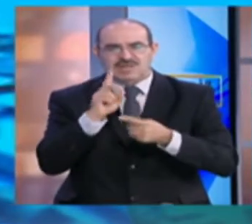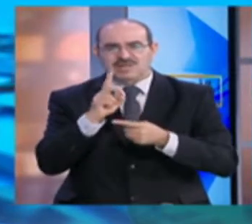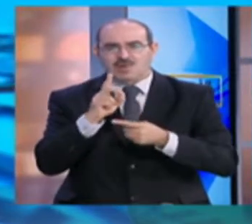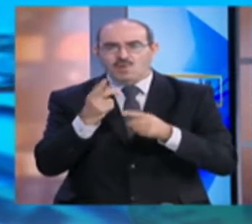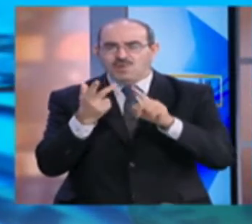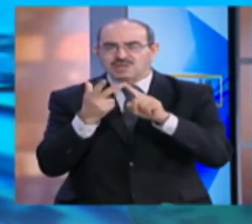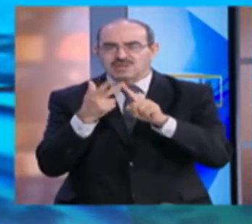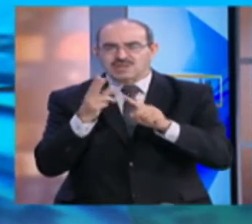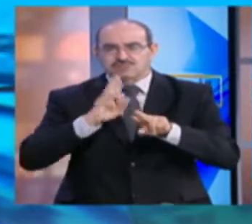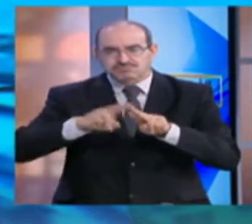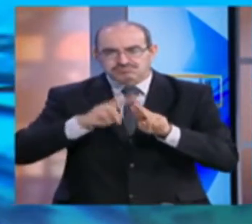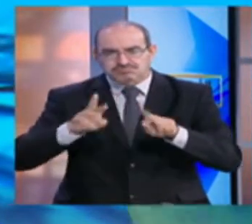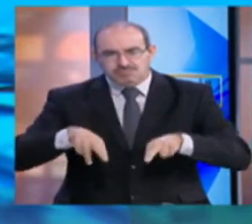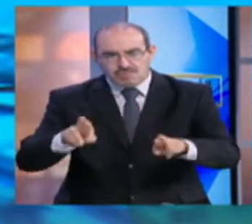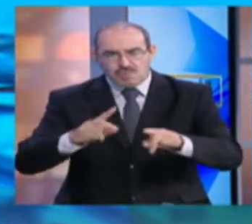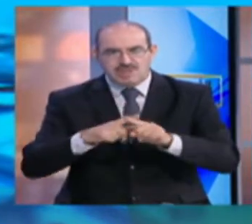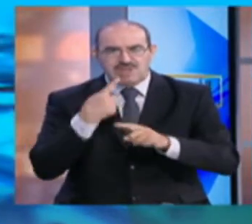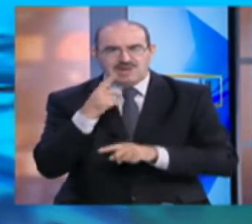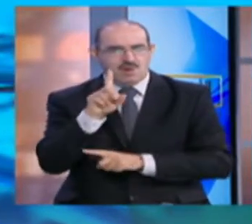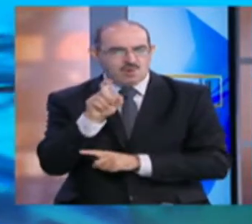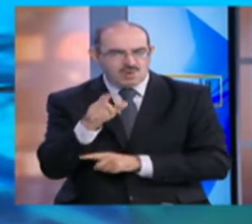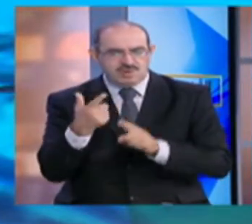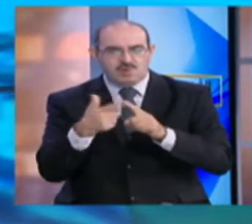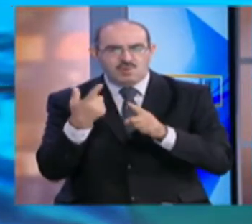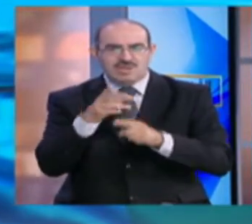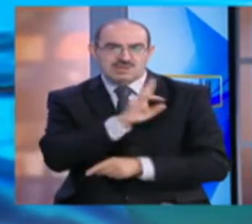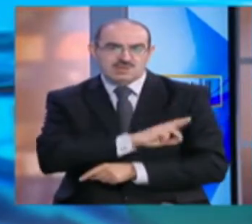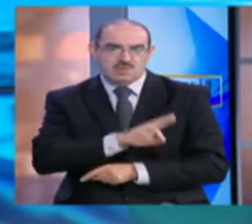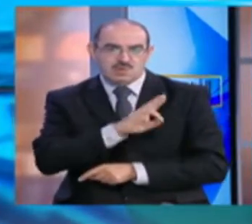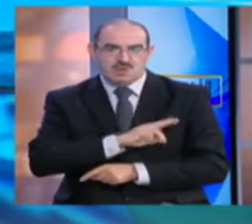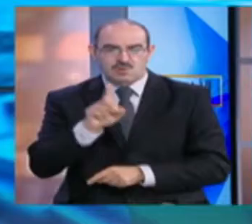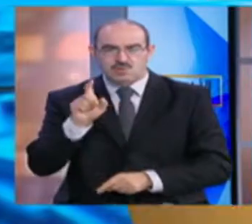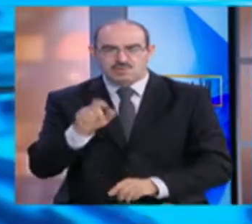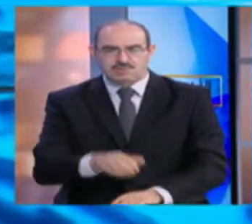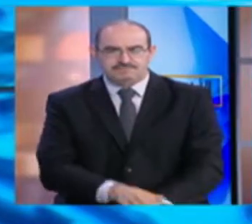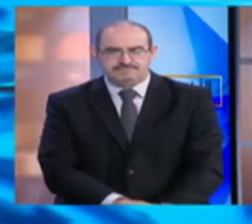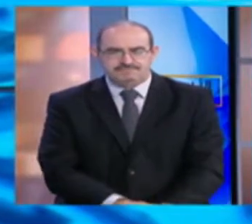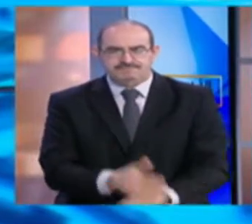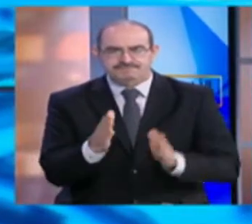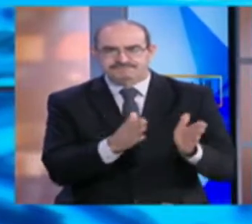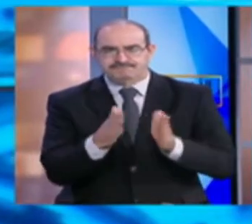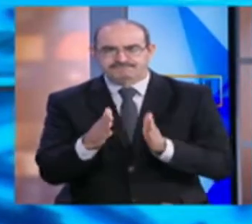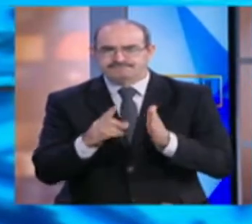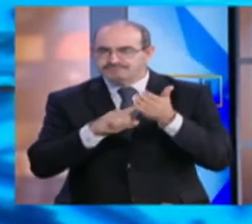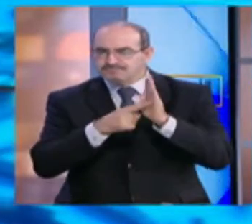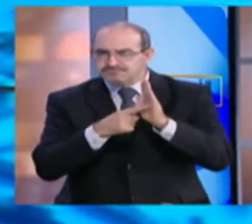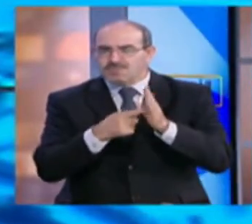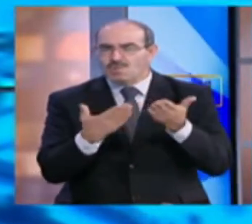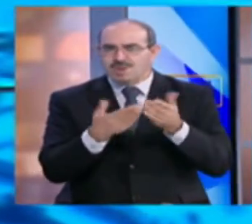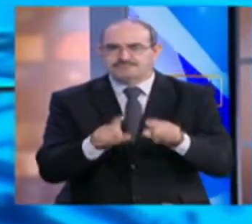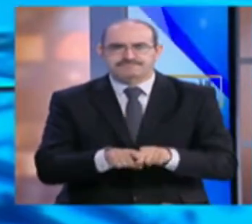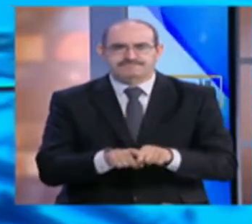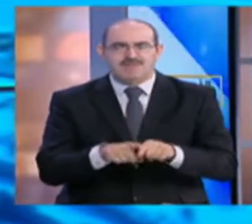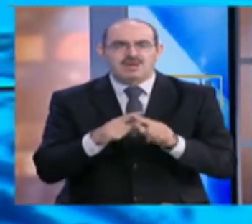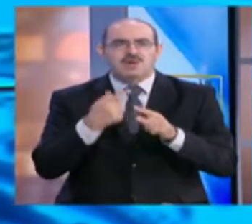الريفية، الأشغال العمومية، الموارد المائية والأمن المائي. في موضوع آخر،